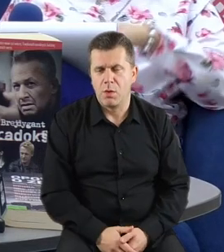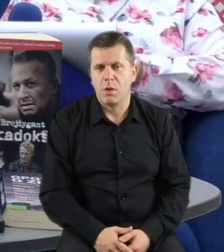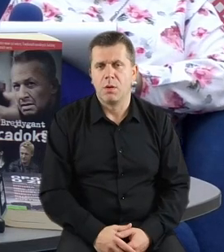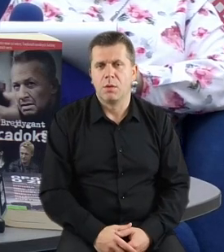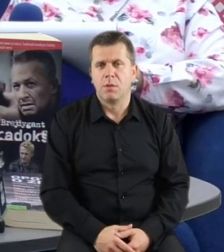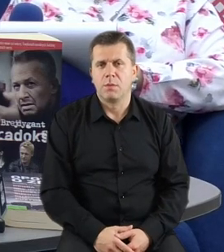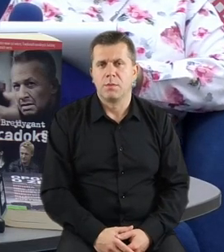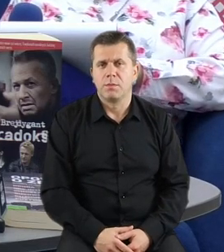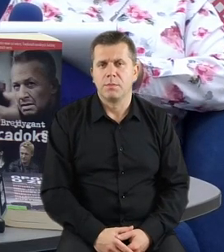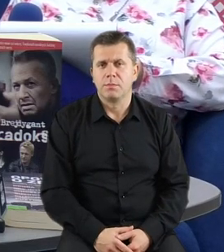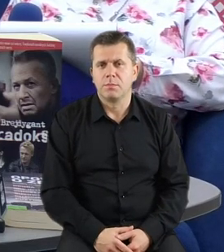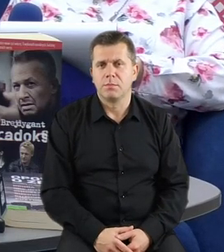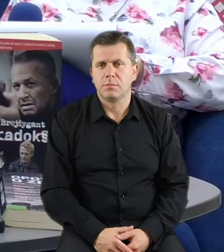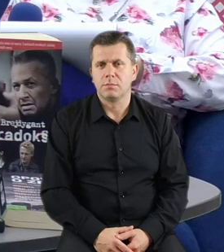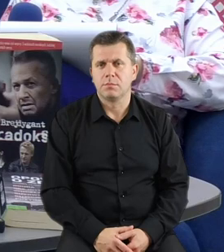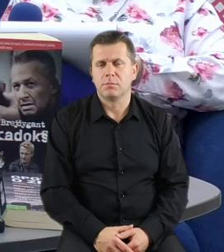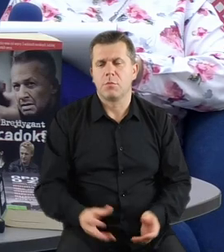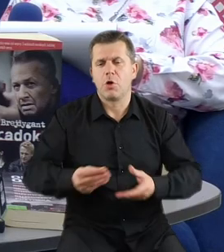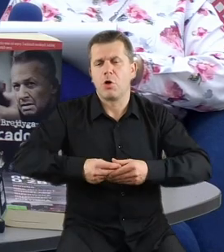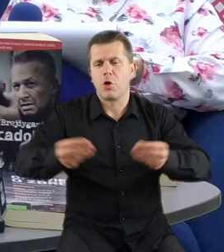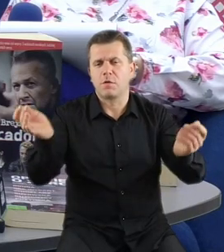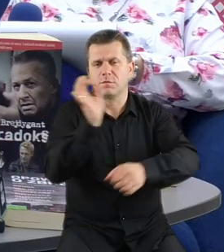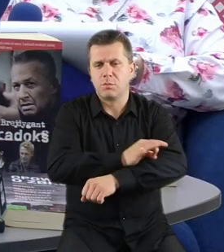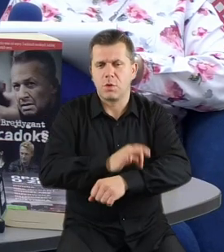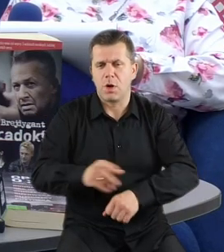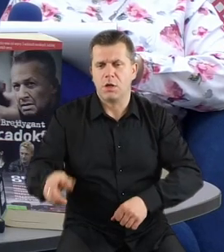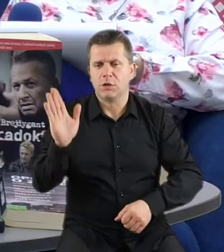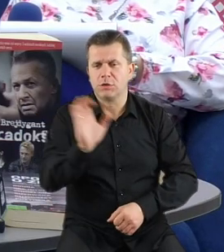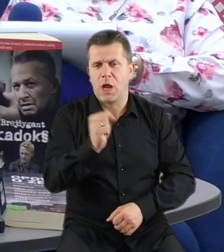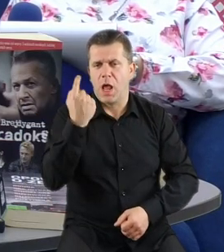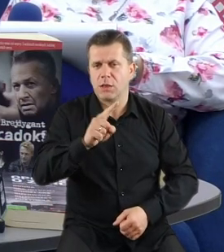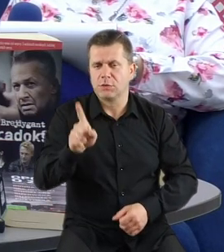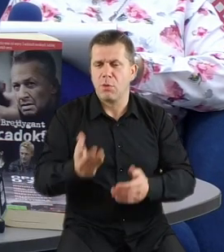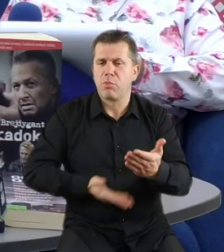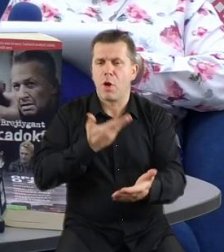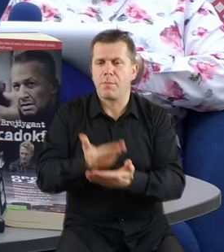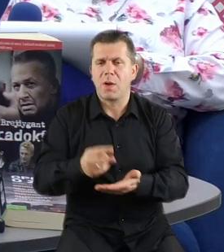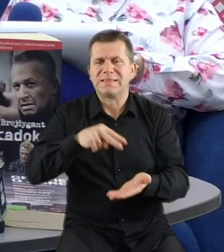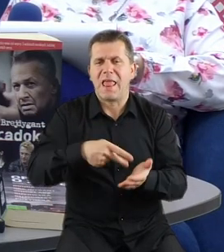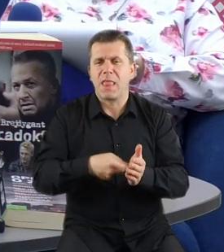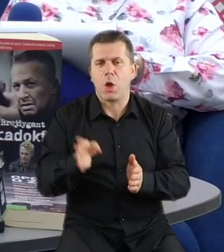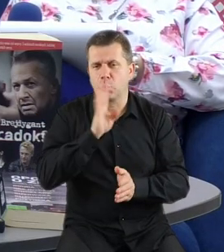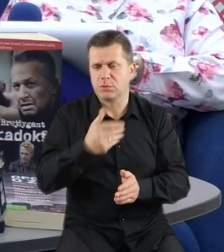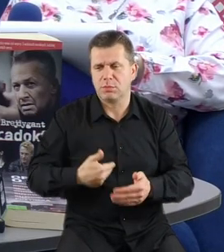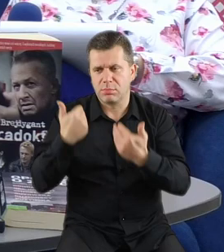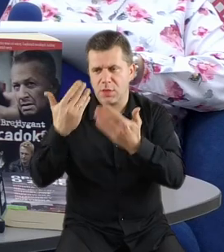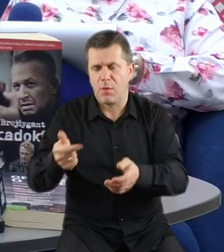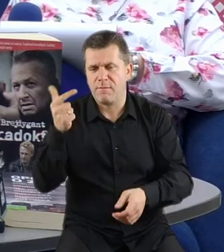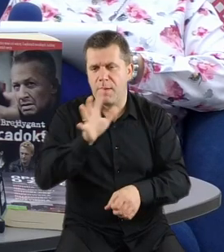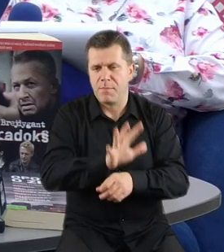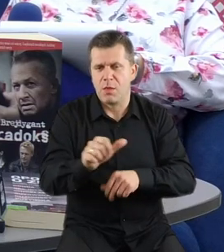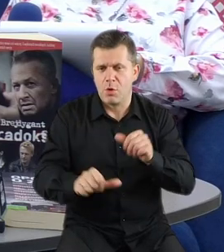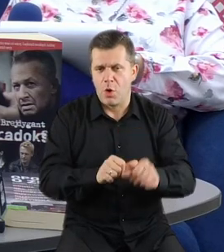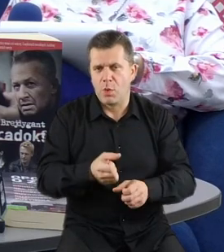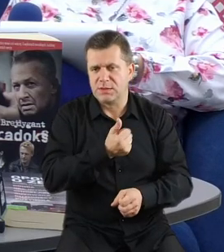ogóle marszruta rozwoju projektów, no Szać, ja jako propozycję scenariusza złożyłem producentowi w 2015 roku,